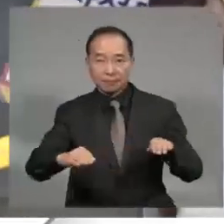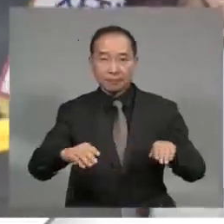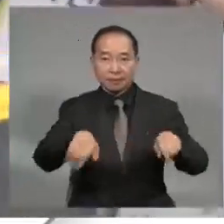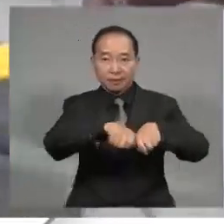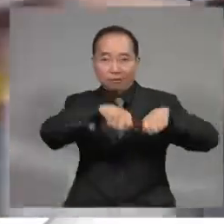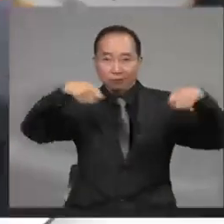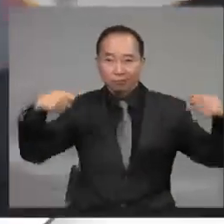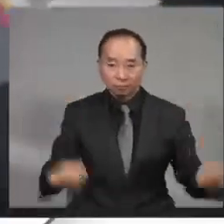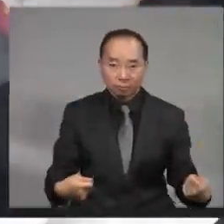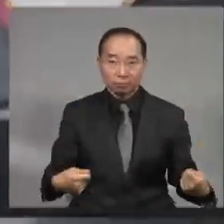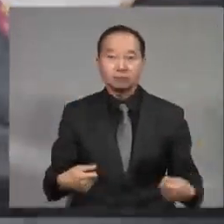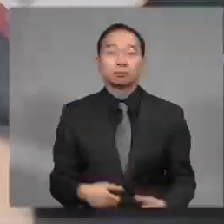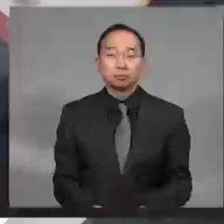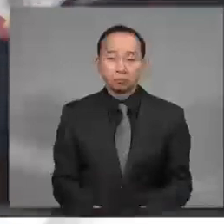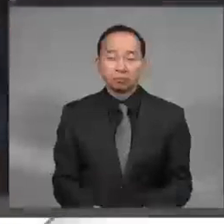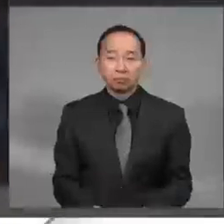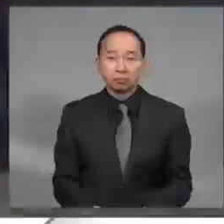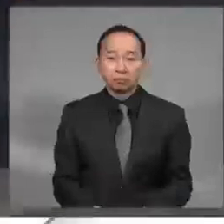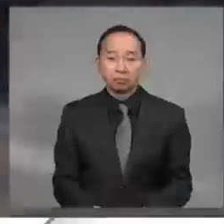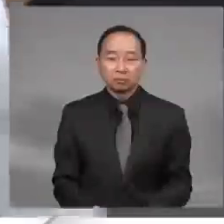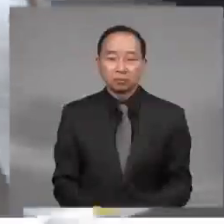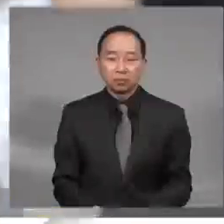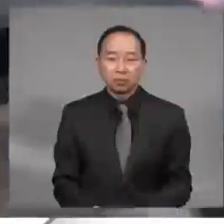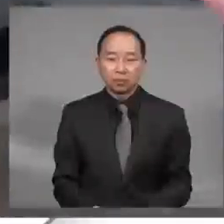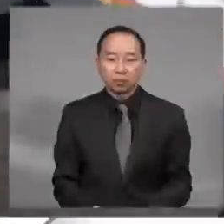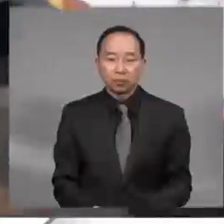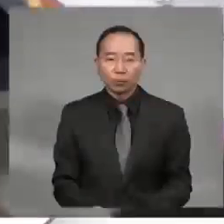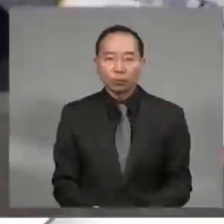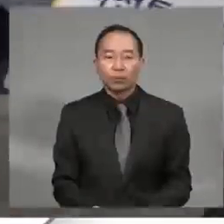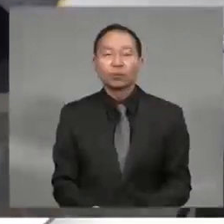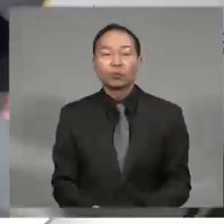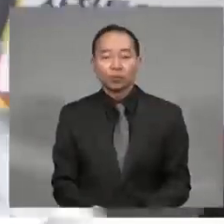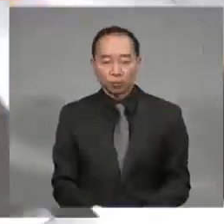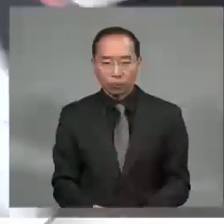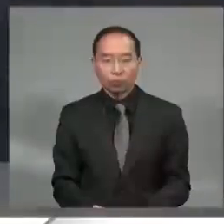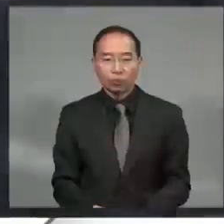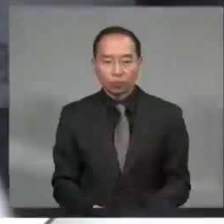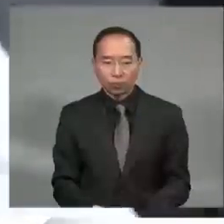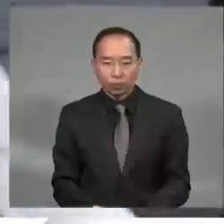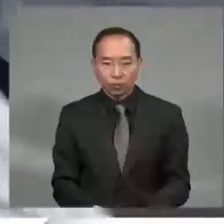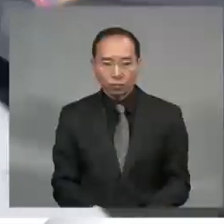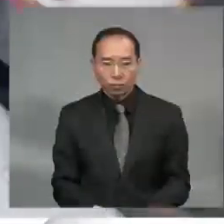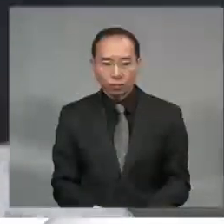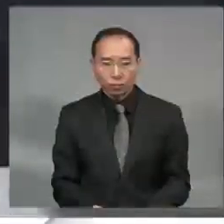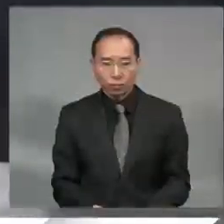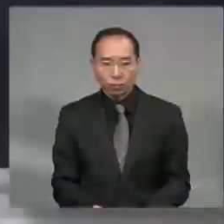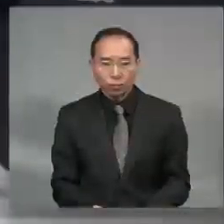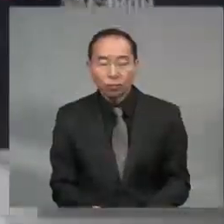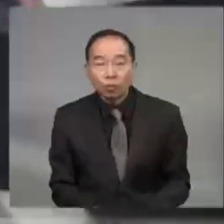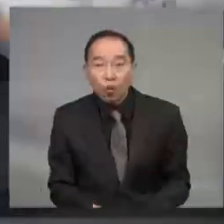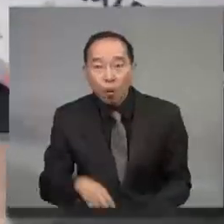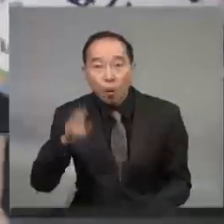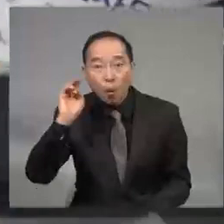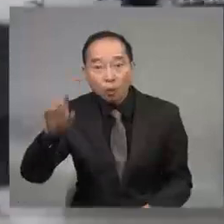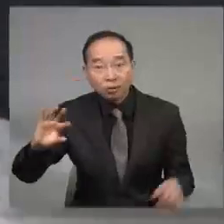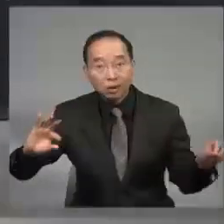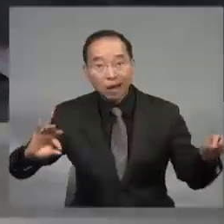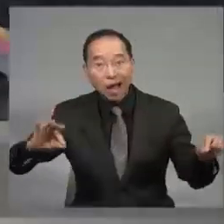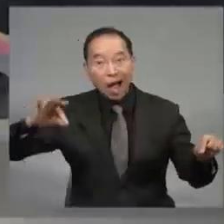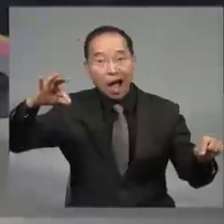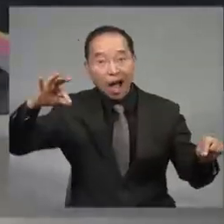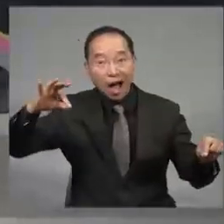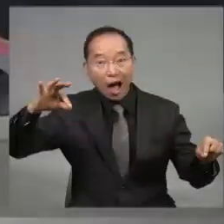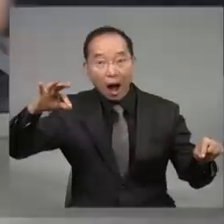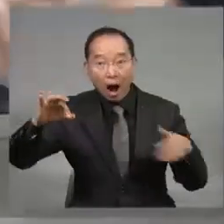됩니다. 네. 그게 참 봉함용 테이프로 이제 한 번에 붙이고 저게 혹여라도 떨어지면 떨어졌다는 표시가